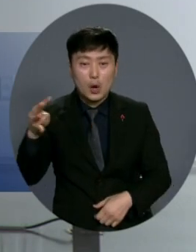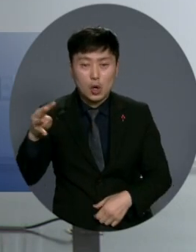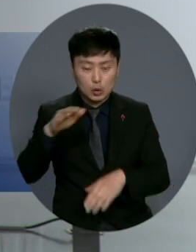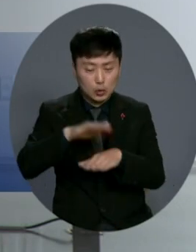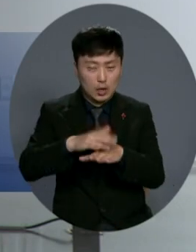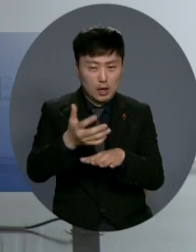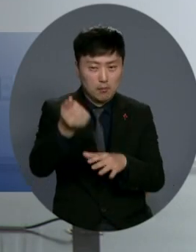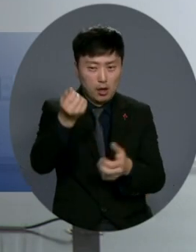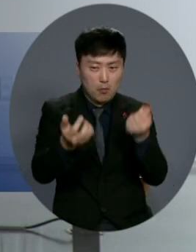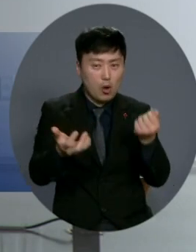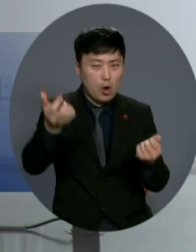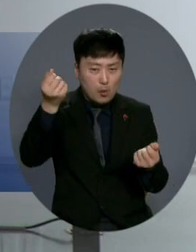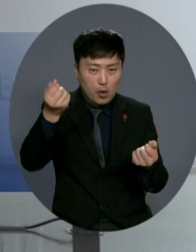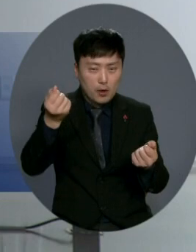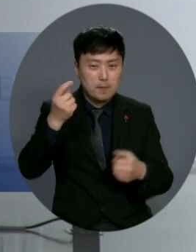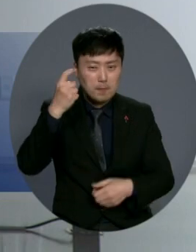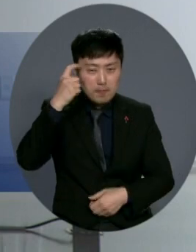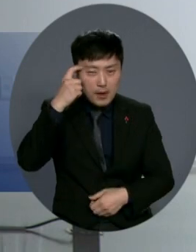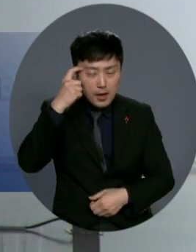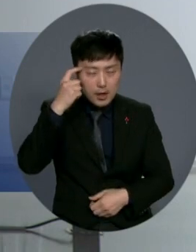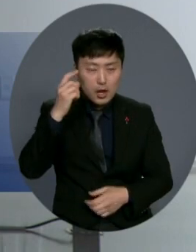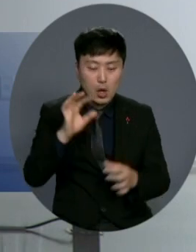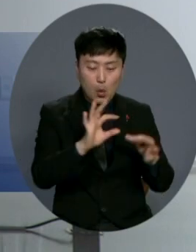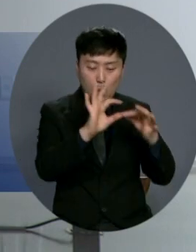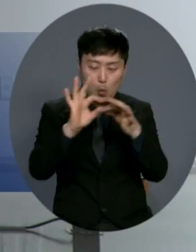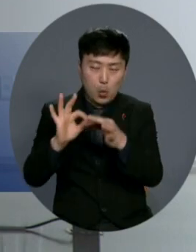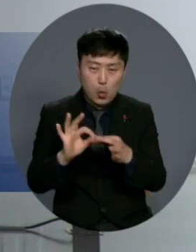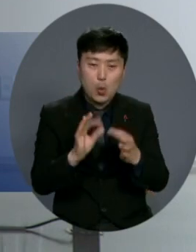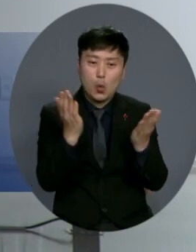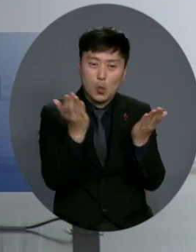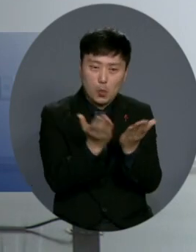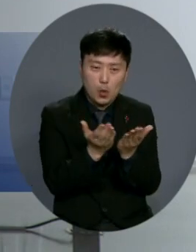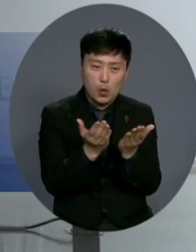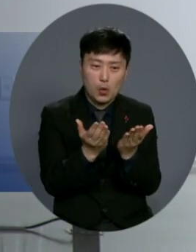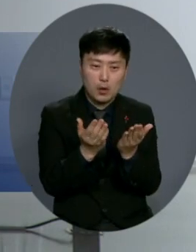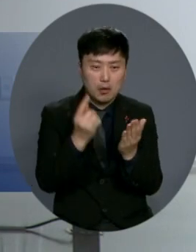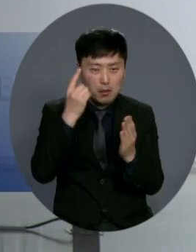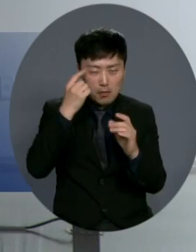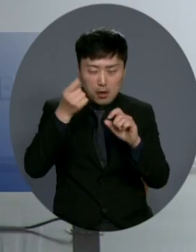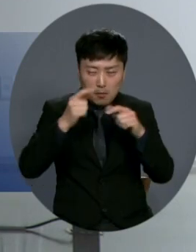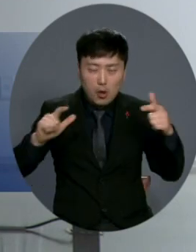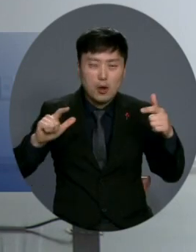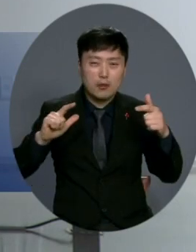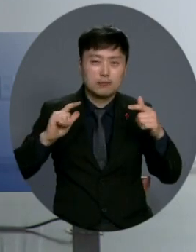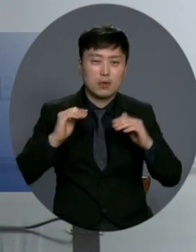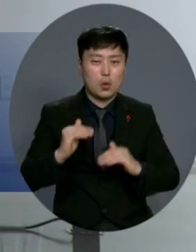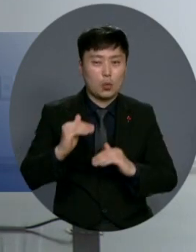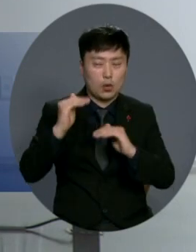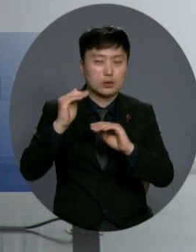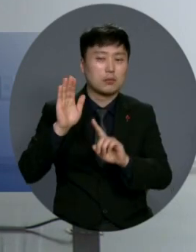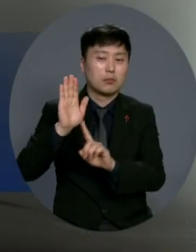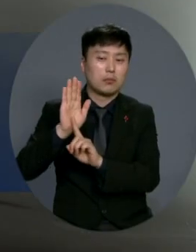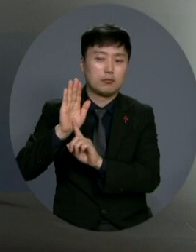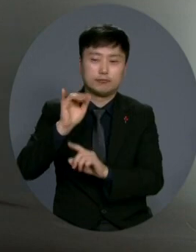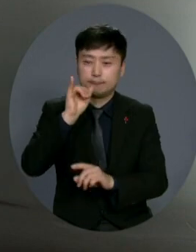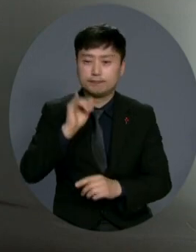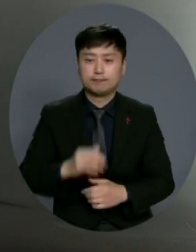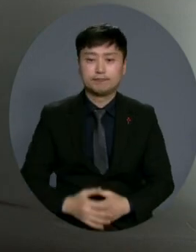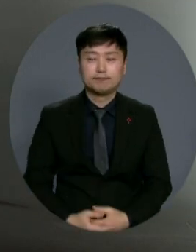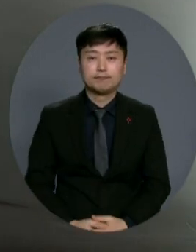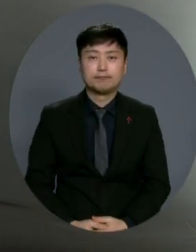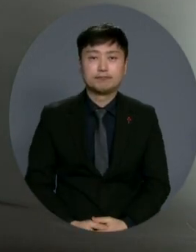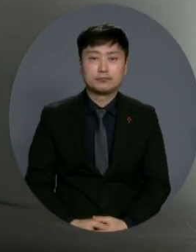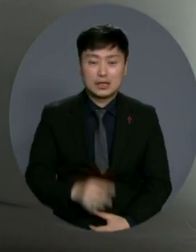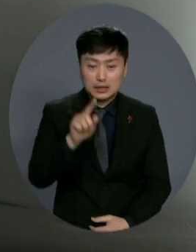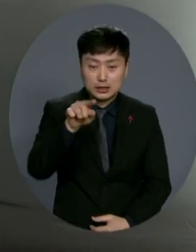방식으로 이러한 조형 언어들이 어떻게 조화를 이루고 충돌하는지 그런 과정들을 보실 수 있습니다.